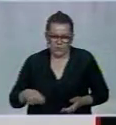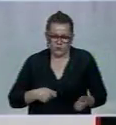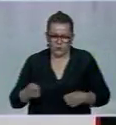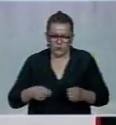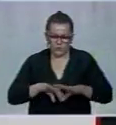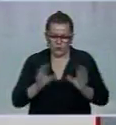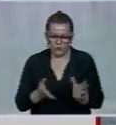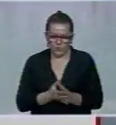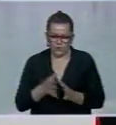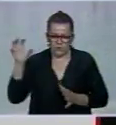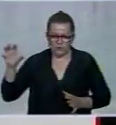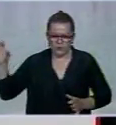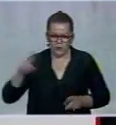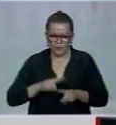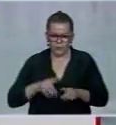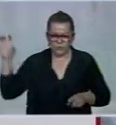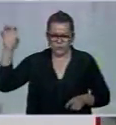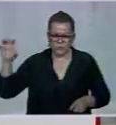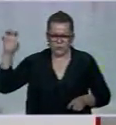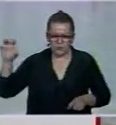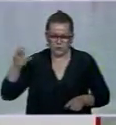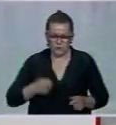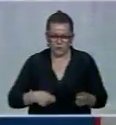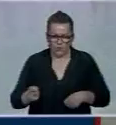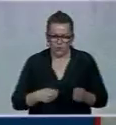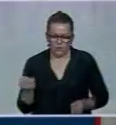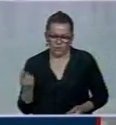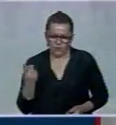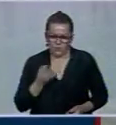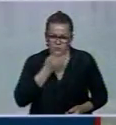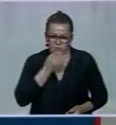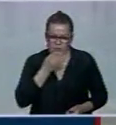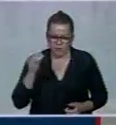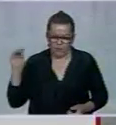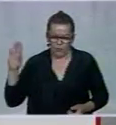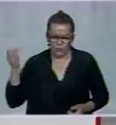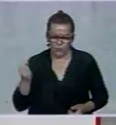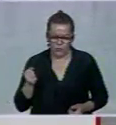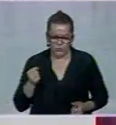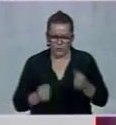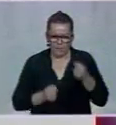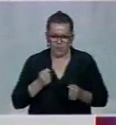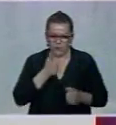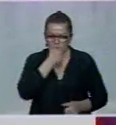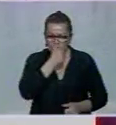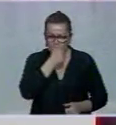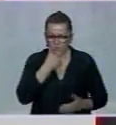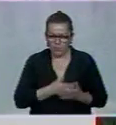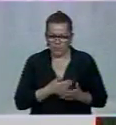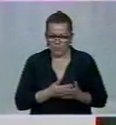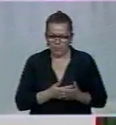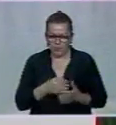și din străinătate. Aceștia vor vinde flori, bulbi, semințe, îngrășământ pentru plante, pompuieți, dar și utilaje agricole pentru